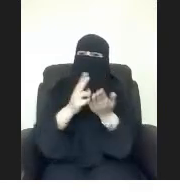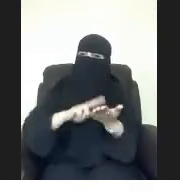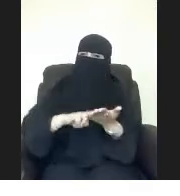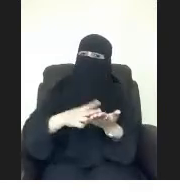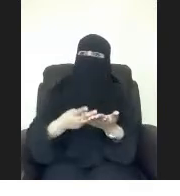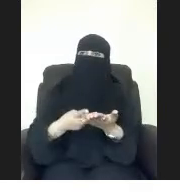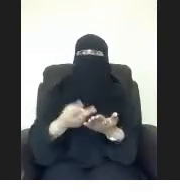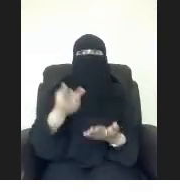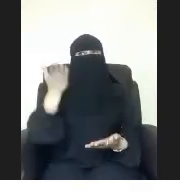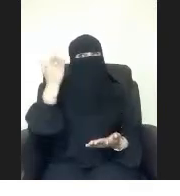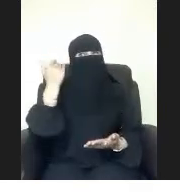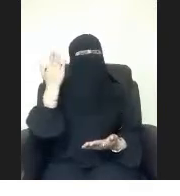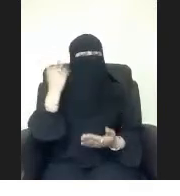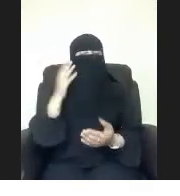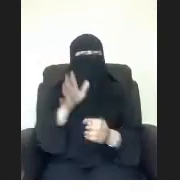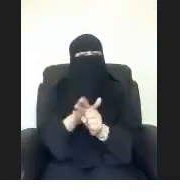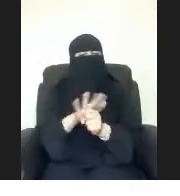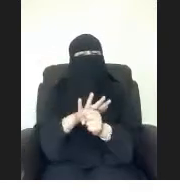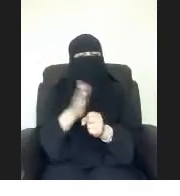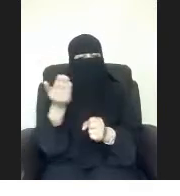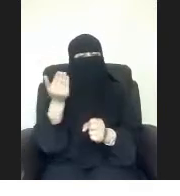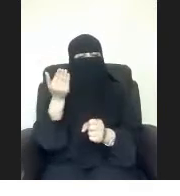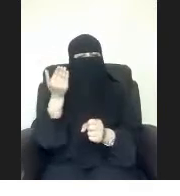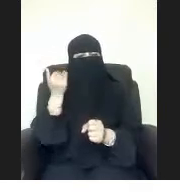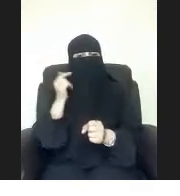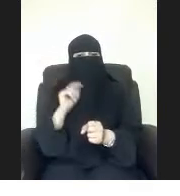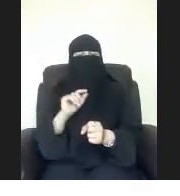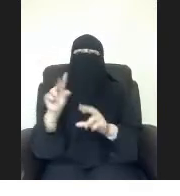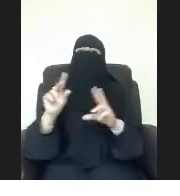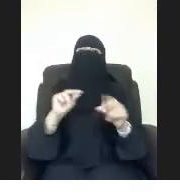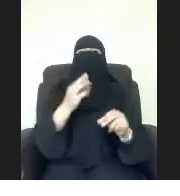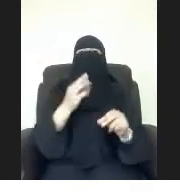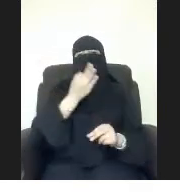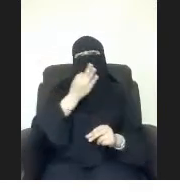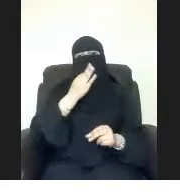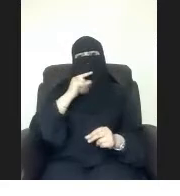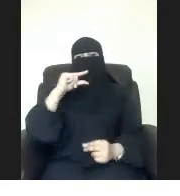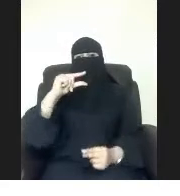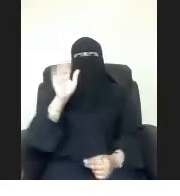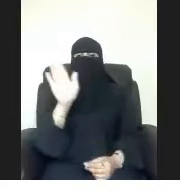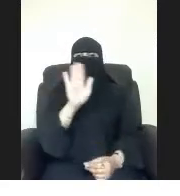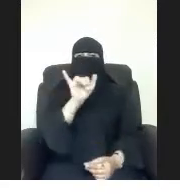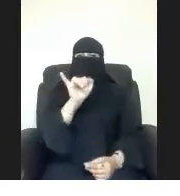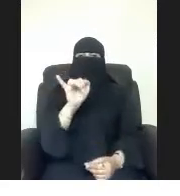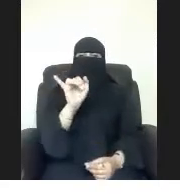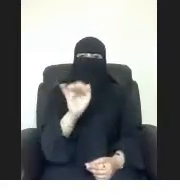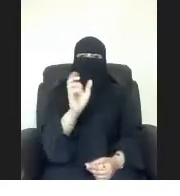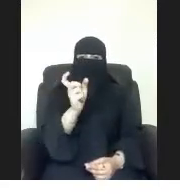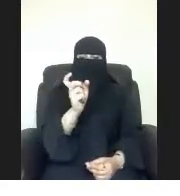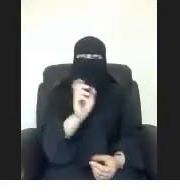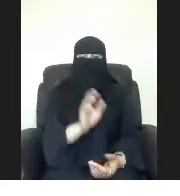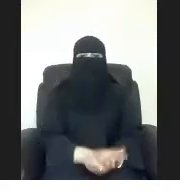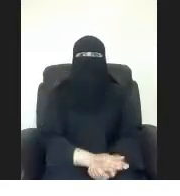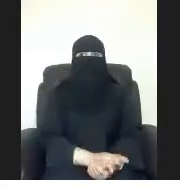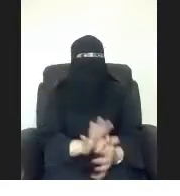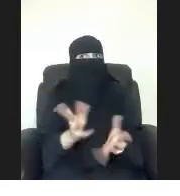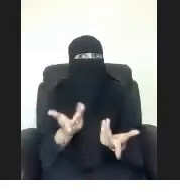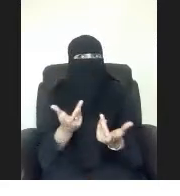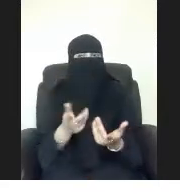كما أسلف الدكتور سمير في آخر شريحة يمكن عنده في العرض، كان